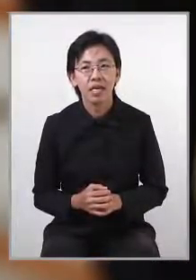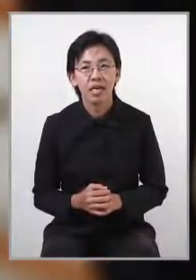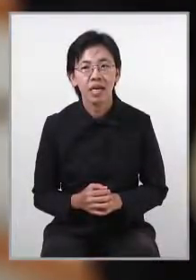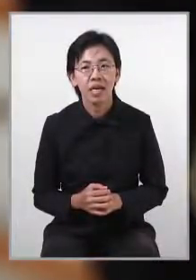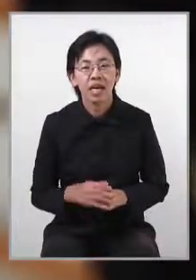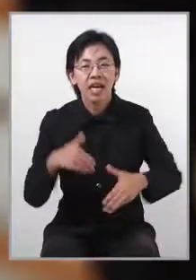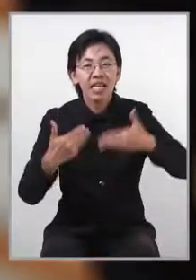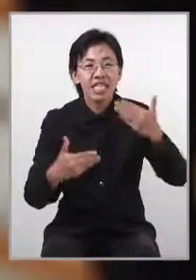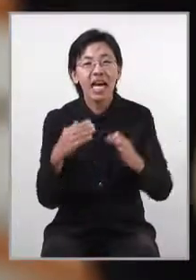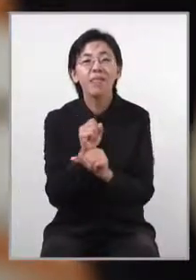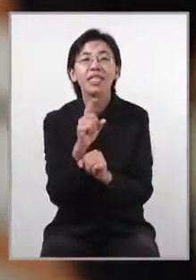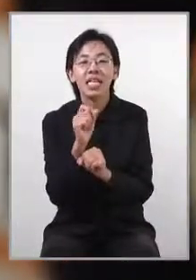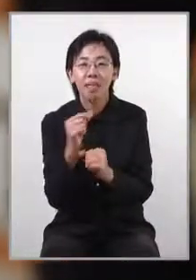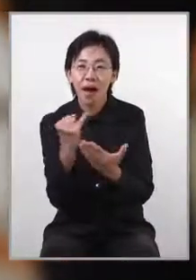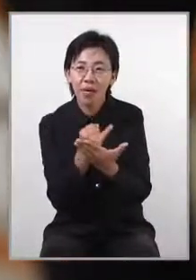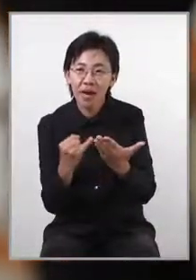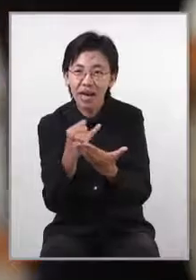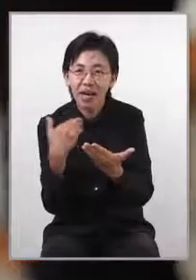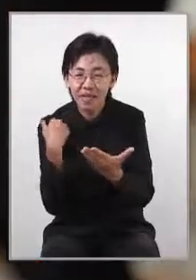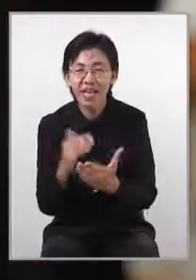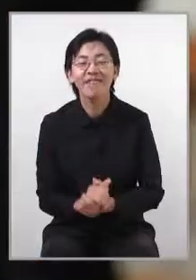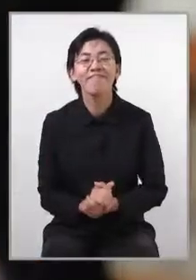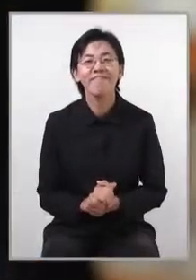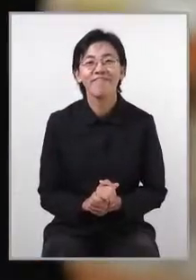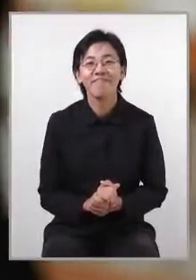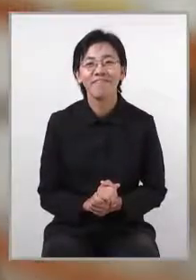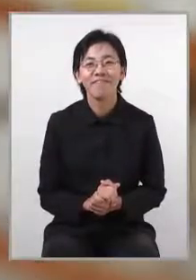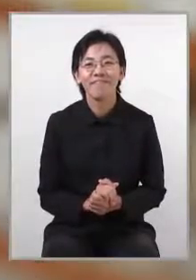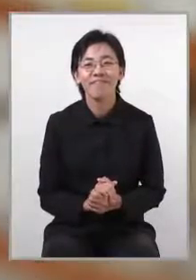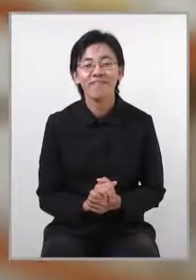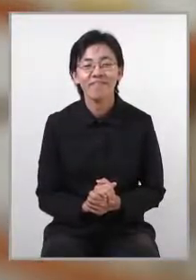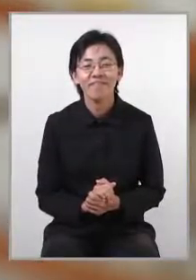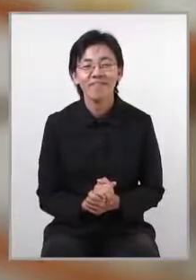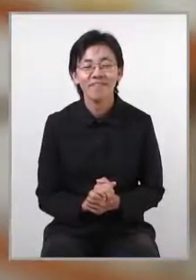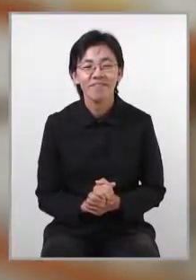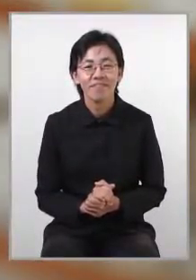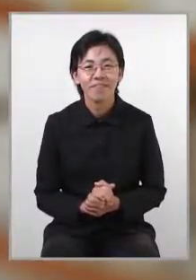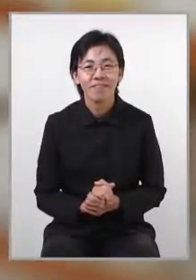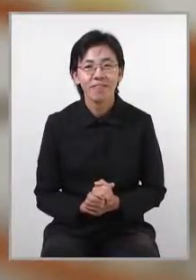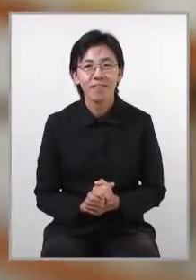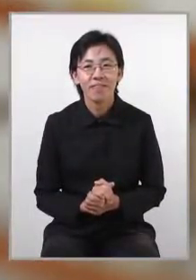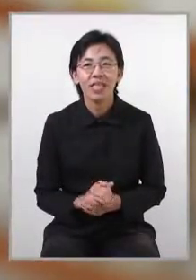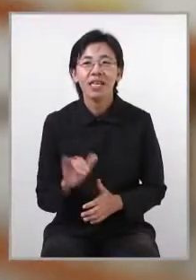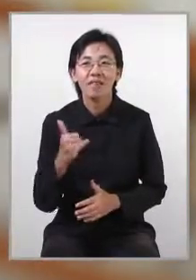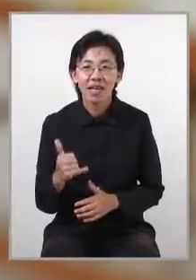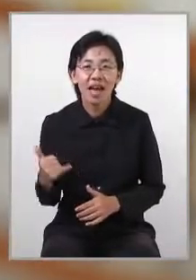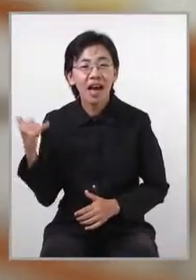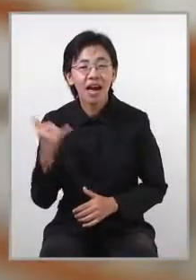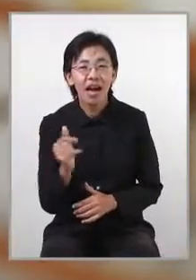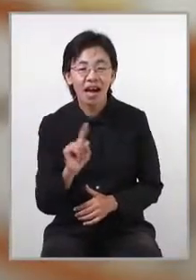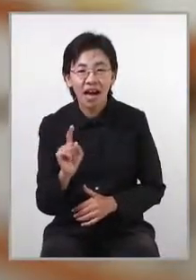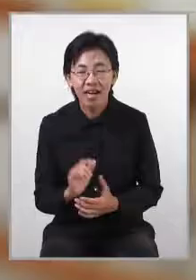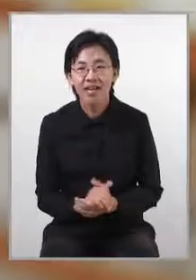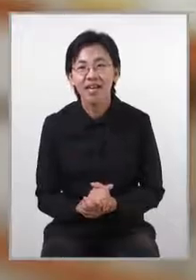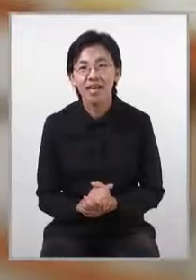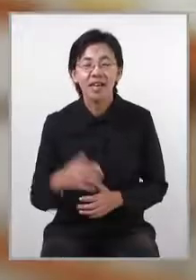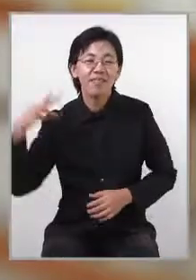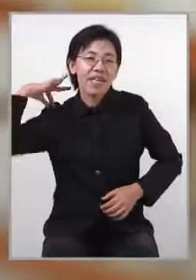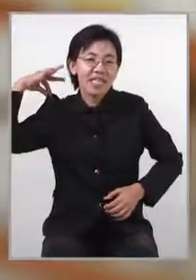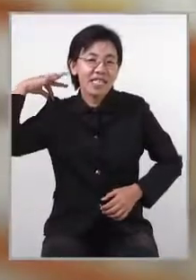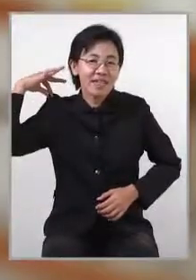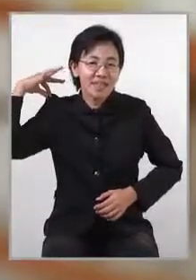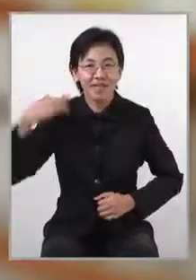านศิลปะสุขเป็นสุขนะฮะบางคนก็เข้ามาลักษณะของอาสาสมั